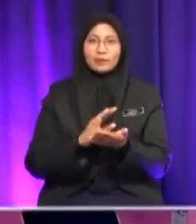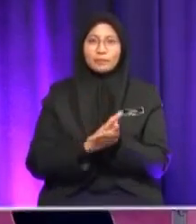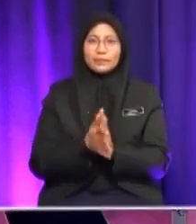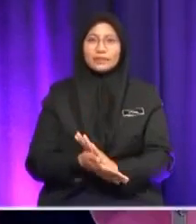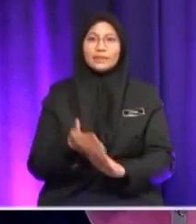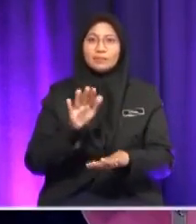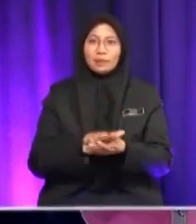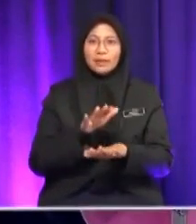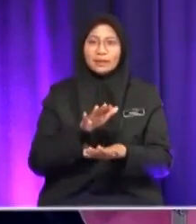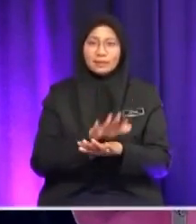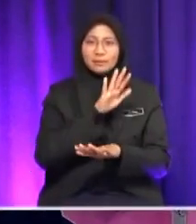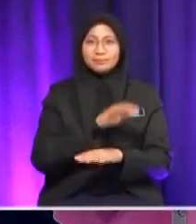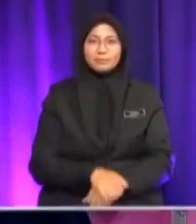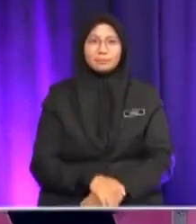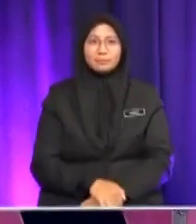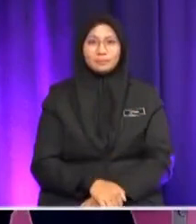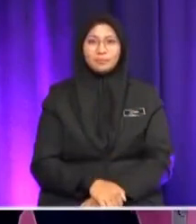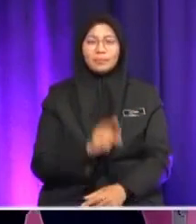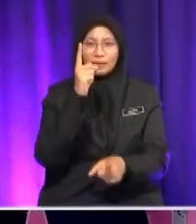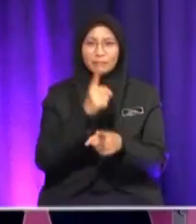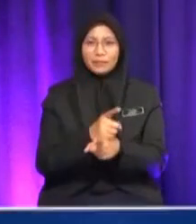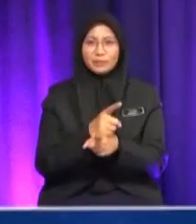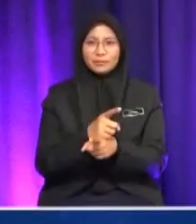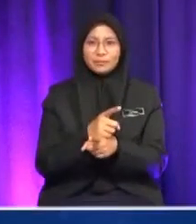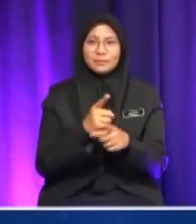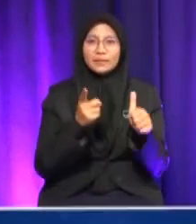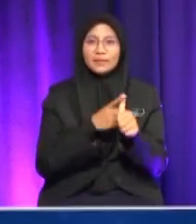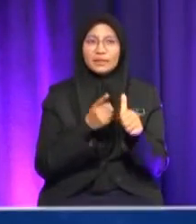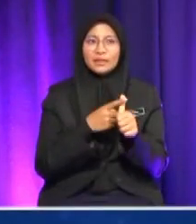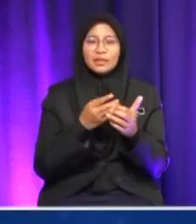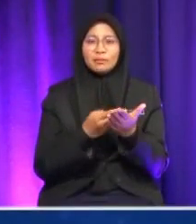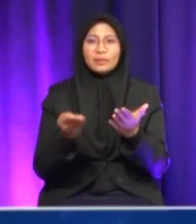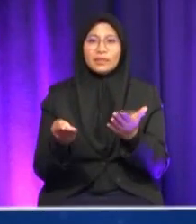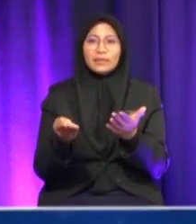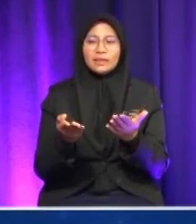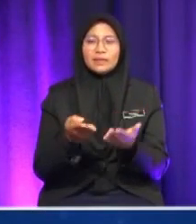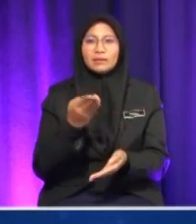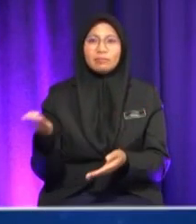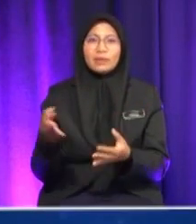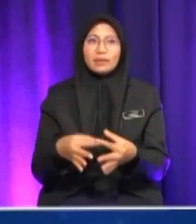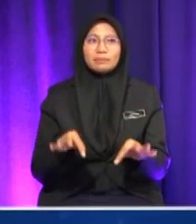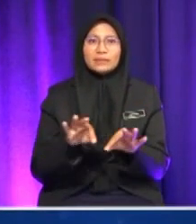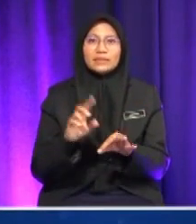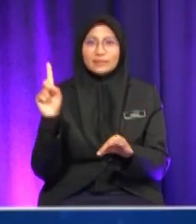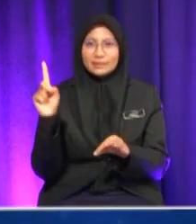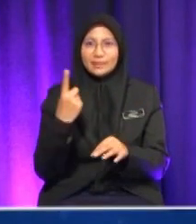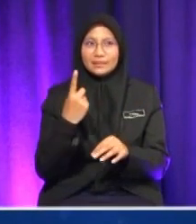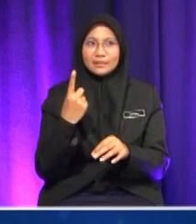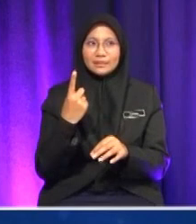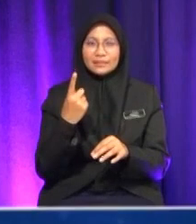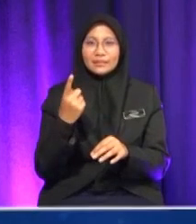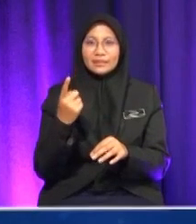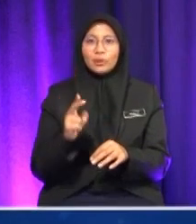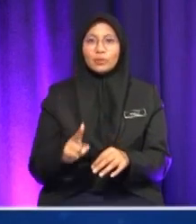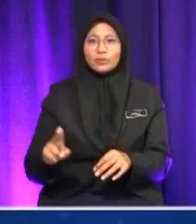Jawapan kedua-dua yang telah diberi adalah tepat. Membeli barang yang penting sahaja, iaitu utamakan barang-barang